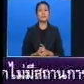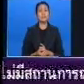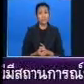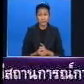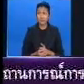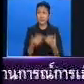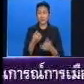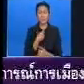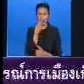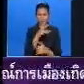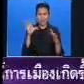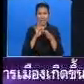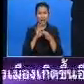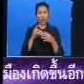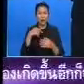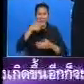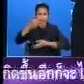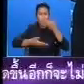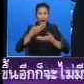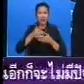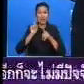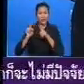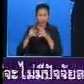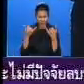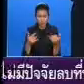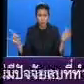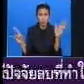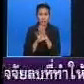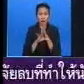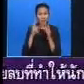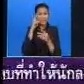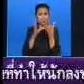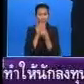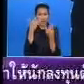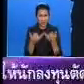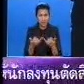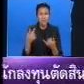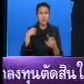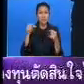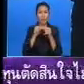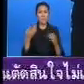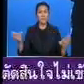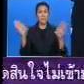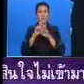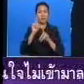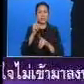มาดูสรุปการซื้อขายในตลาดหลักทรัพย์วันนี้นะครับวันสุดท้ายของวันทำการนะครับวันนี้ดัชนีตลาดหลักทรัพย์ปิด